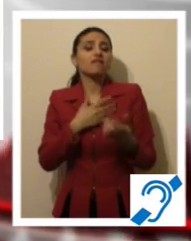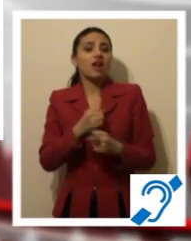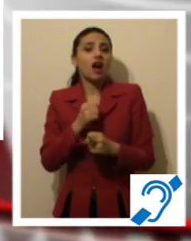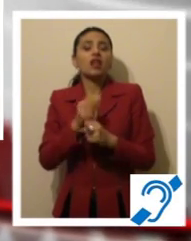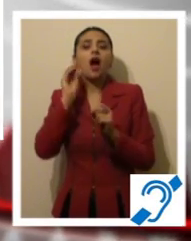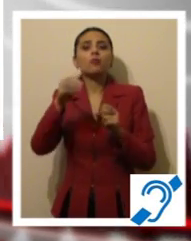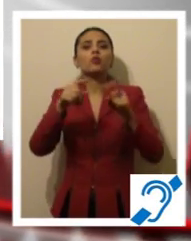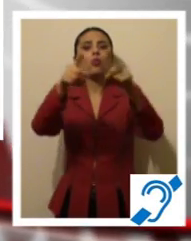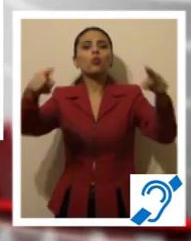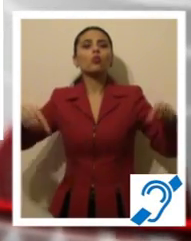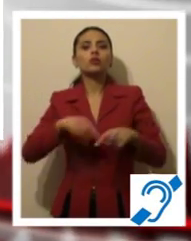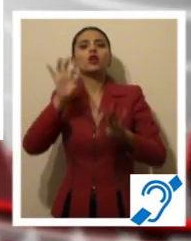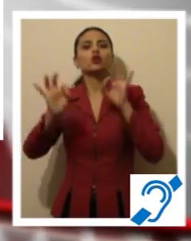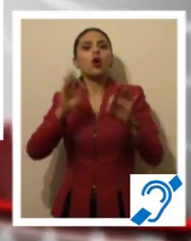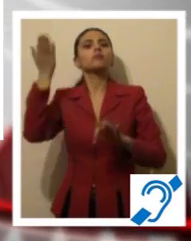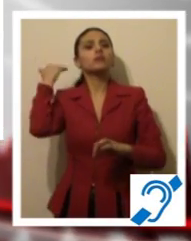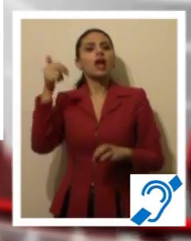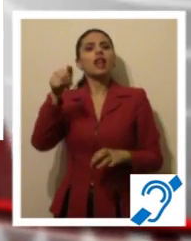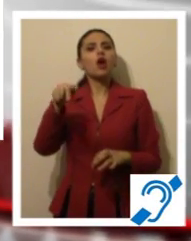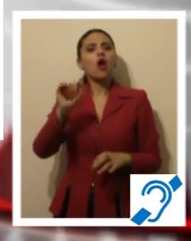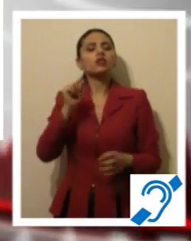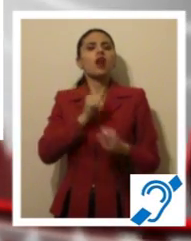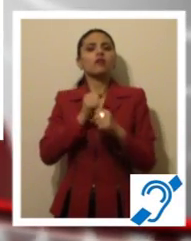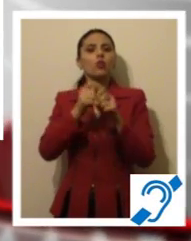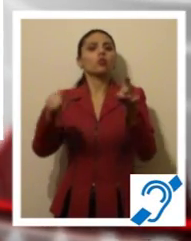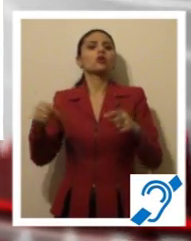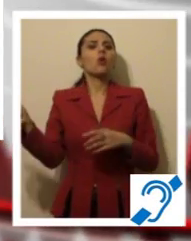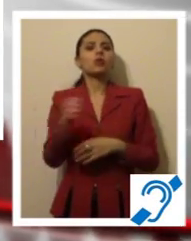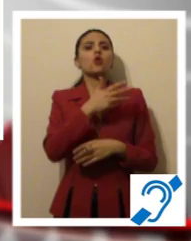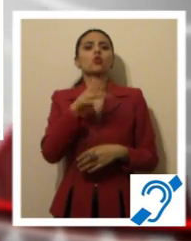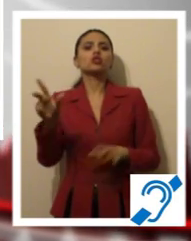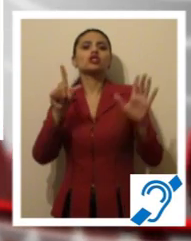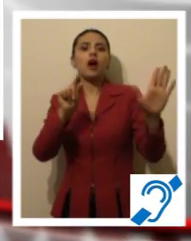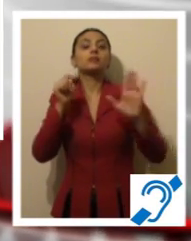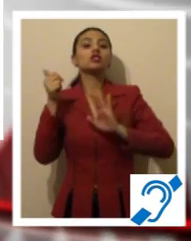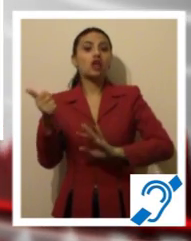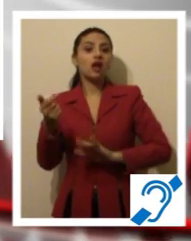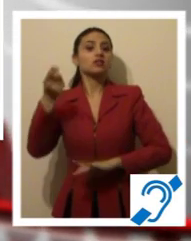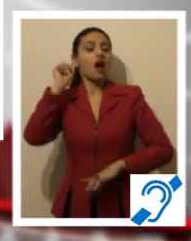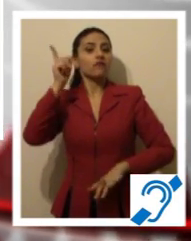aia în 1900, spunea domnul Niculescu, când s-a făcut curtea aia în 1976, parcă, când s-a